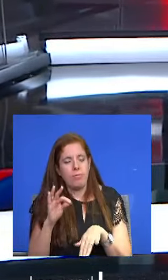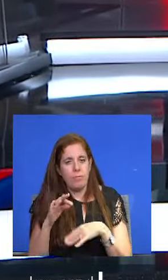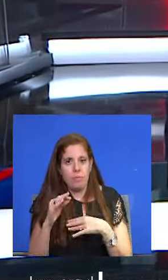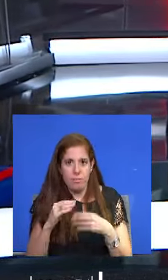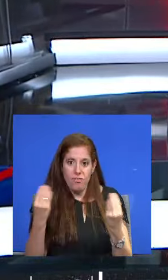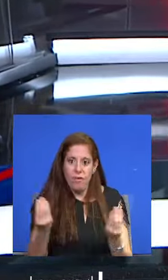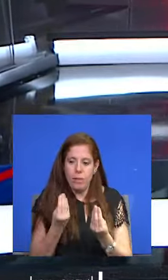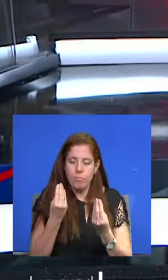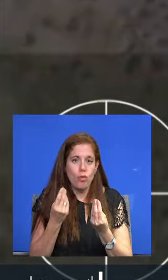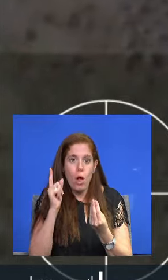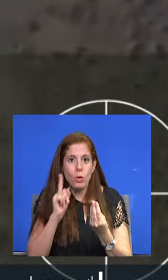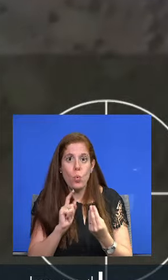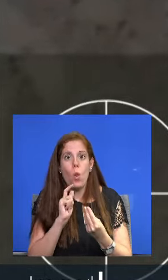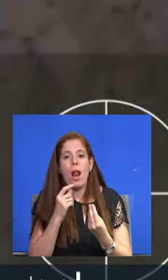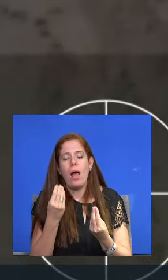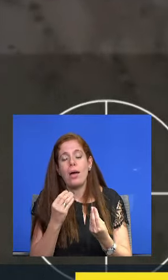מאירי.